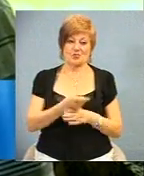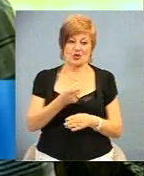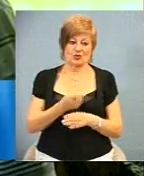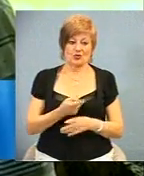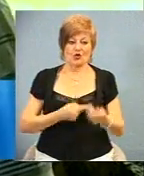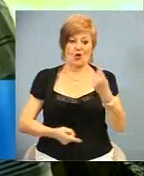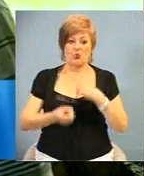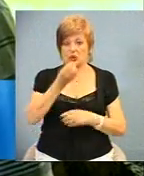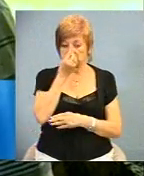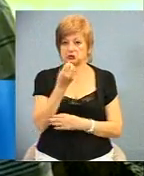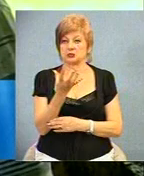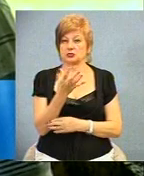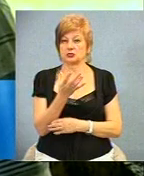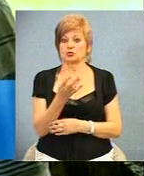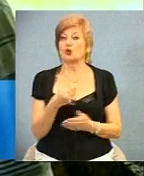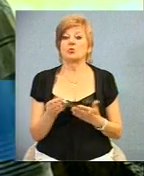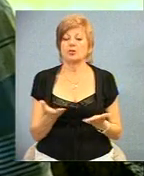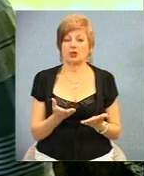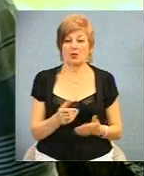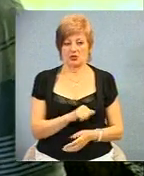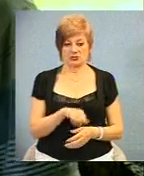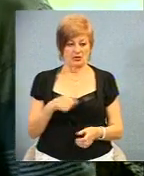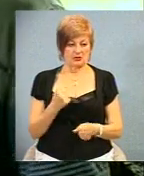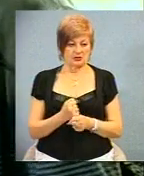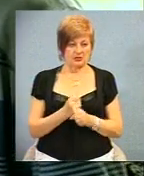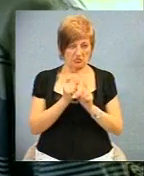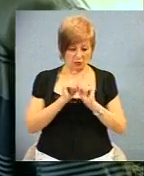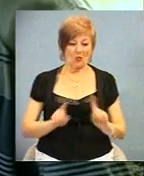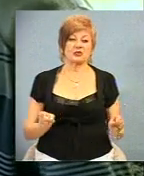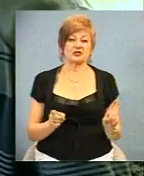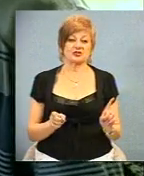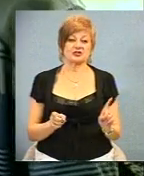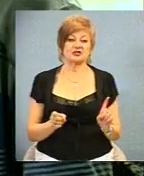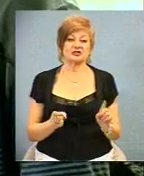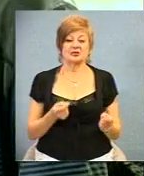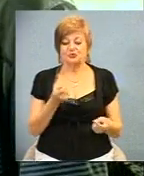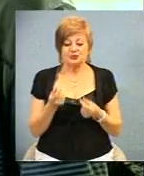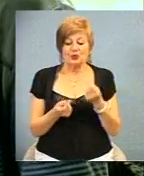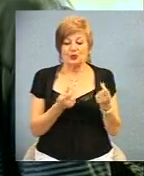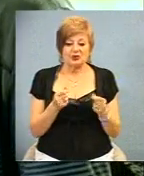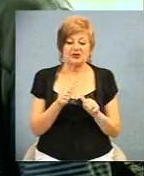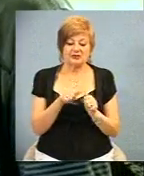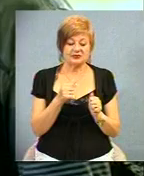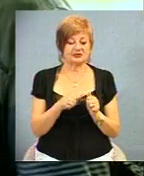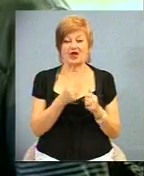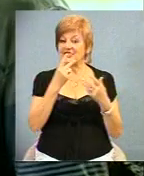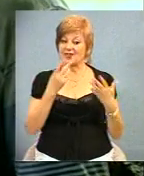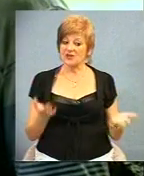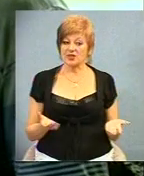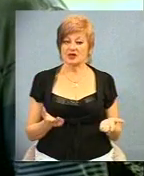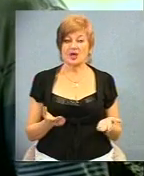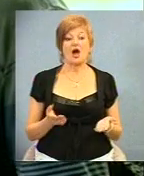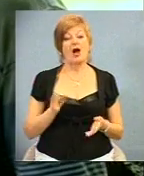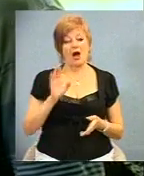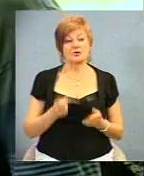з розой, де ви купили. Я говорю, сам зробив. Ну, як так, необычно. Ну, все, мініатюра. А хто її почти ніхто не бачить. А